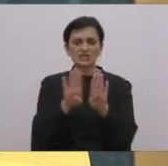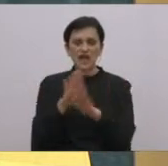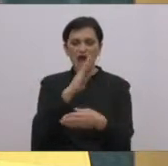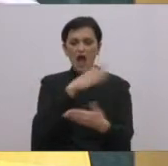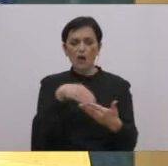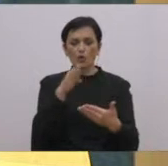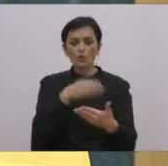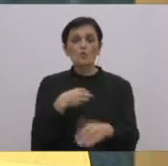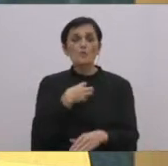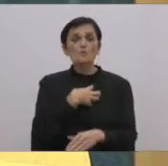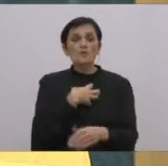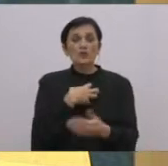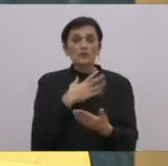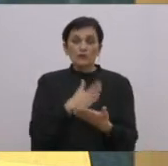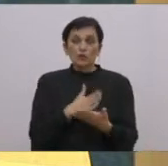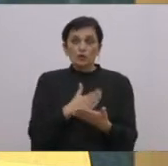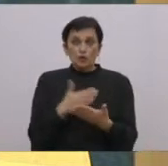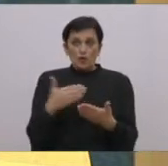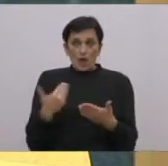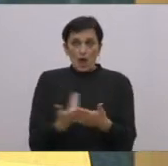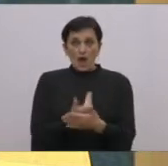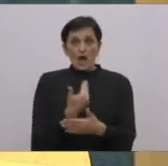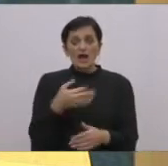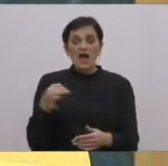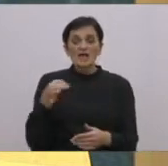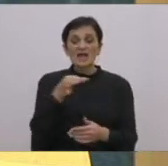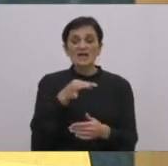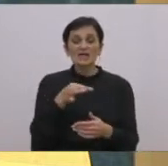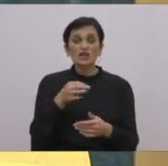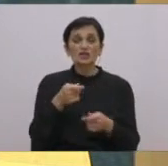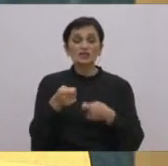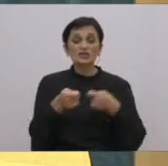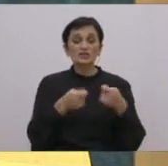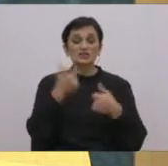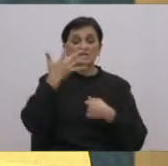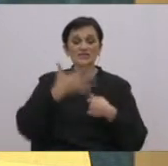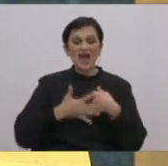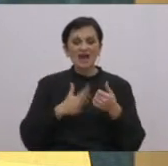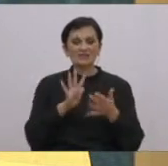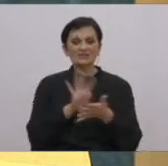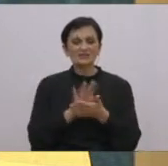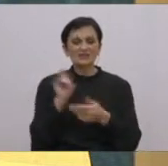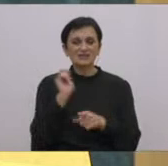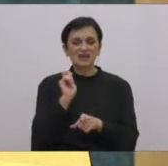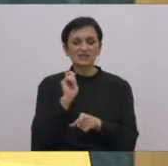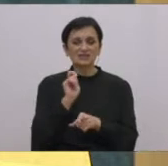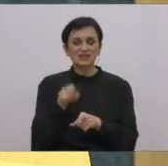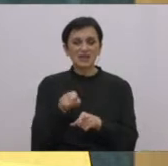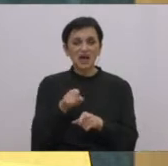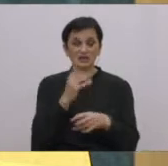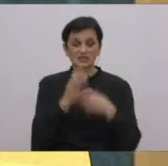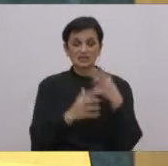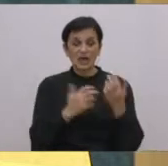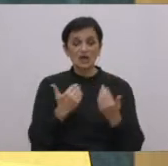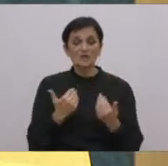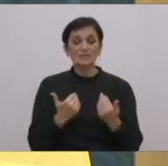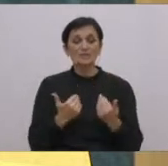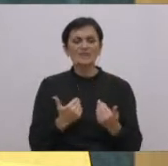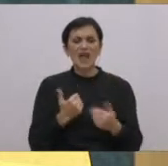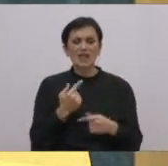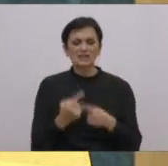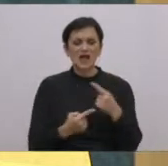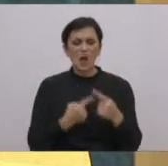ის, რომ ახალი რეგიონული ნარჩენების მართვის ცენტრები სწორედ საერთაშორისო და თანამედროვე, ყველაზე